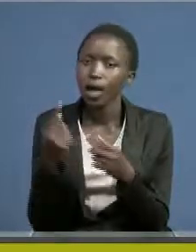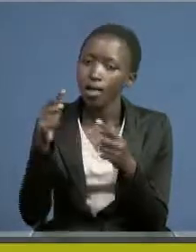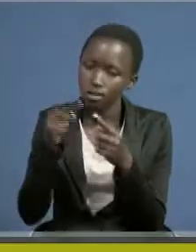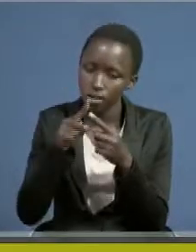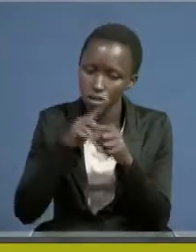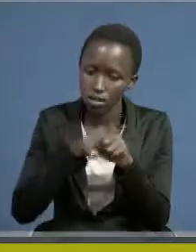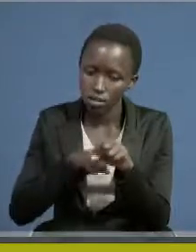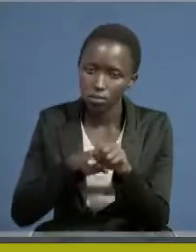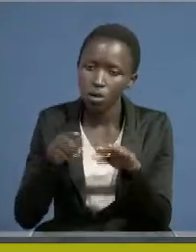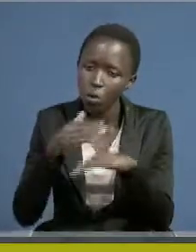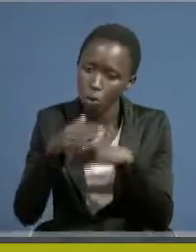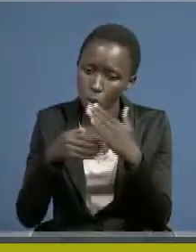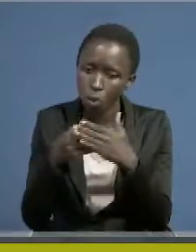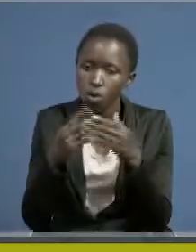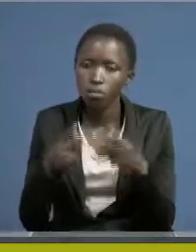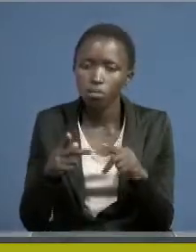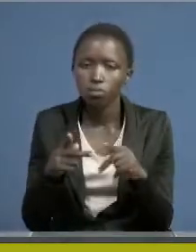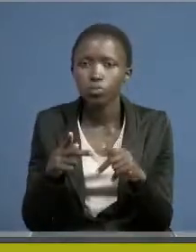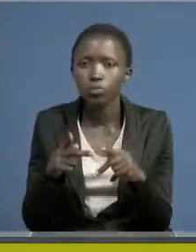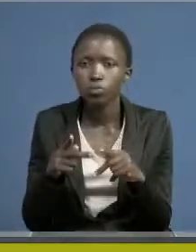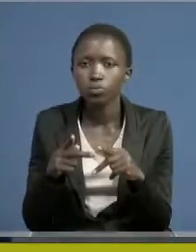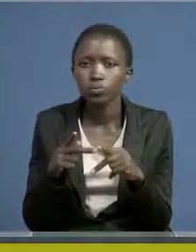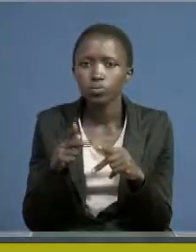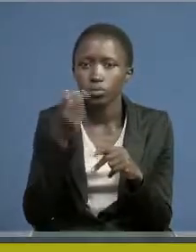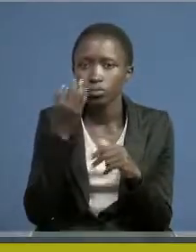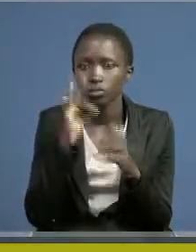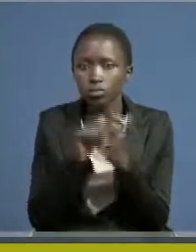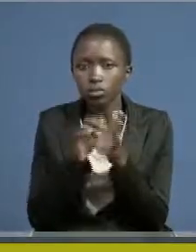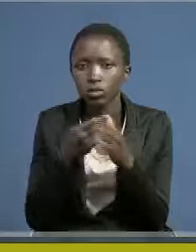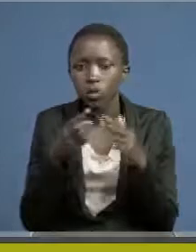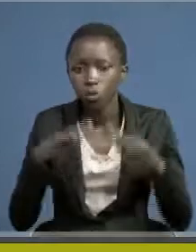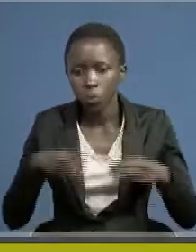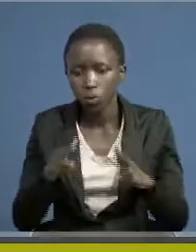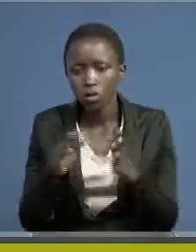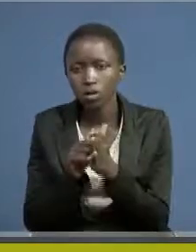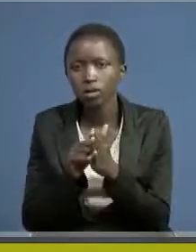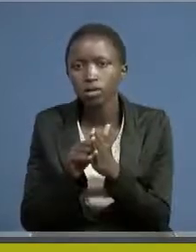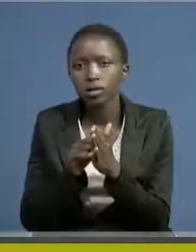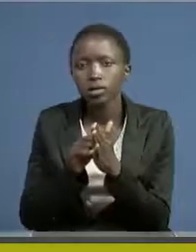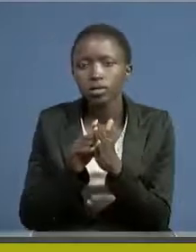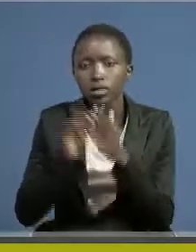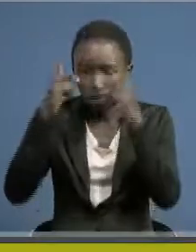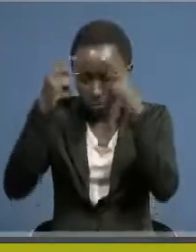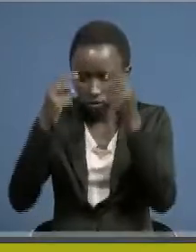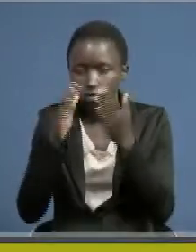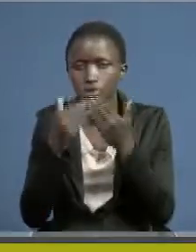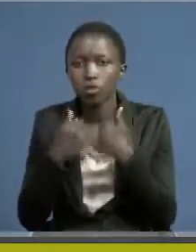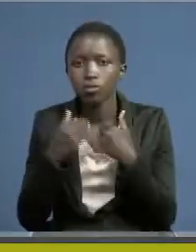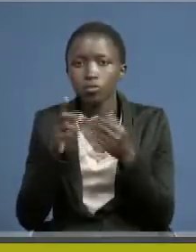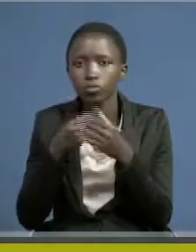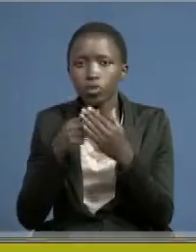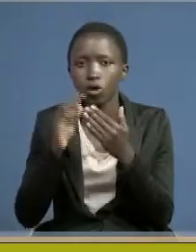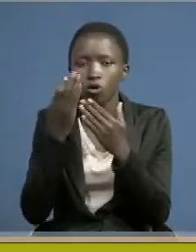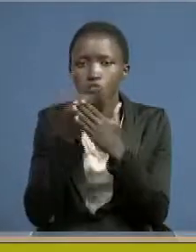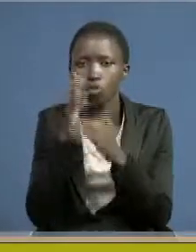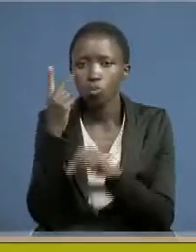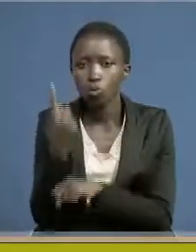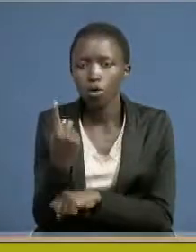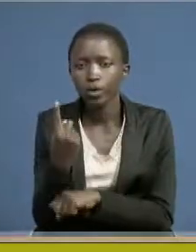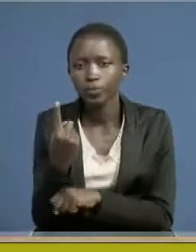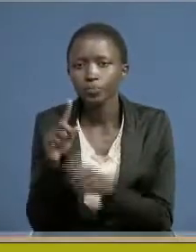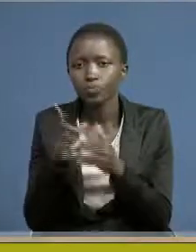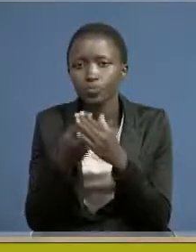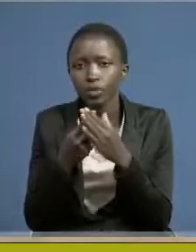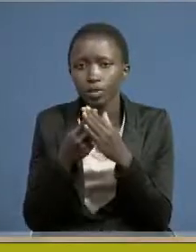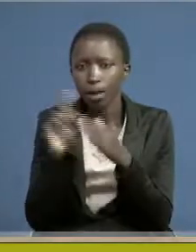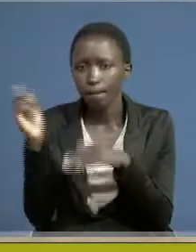Mpaka everybody, regardless of vile atapita, atapata nafasi ya kwenda form 1.